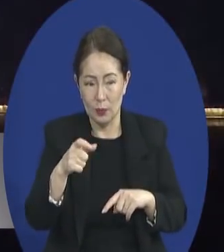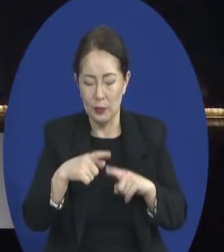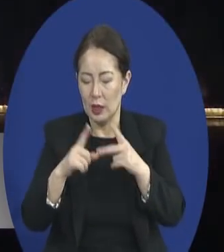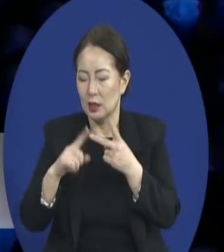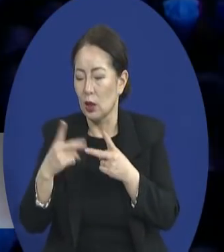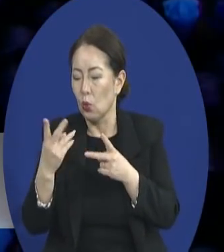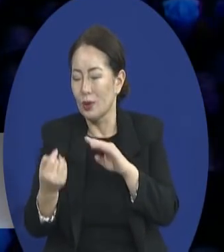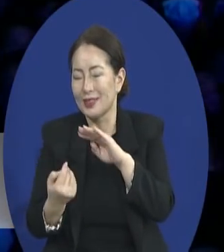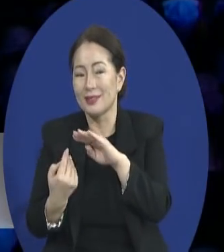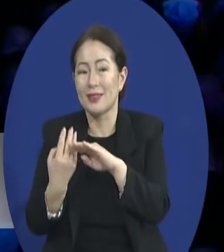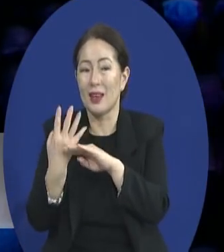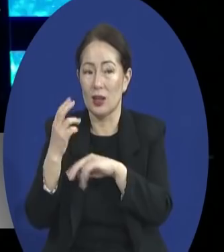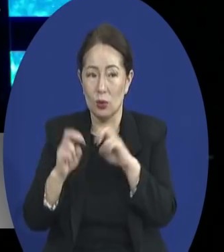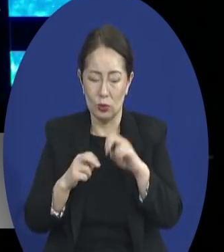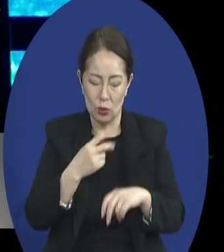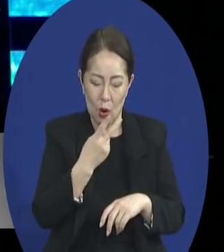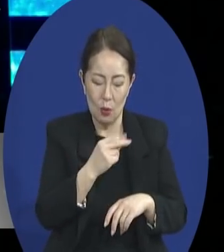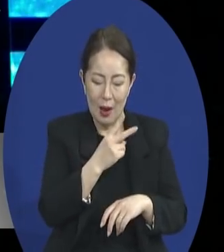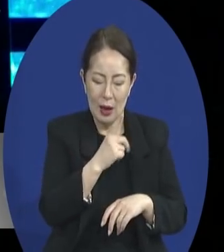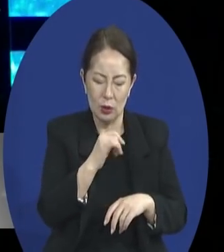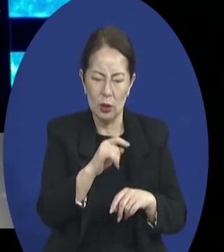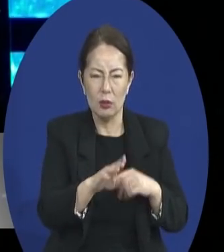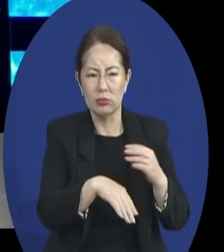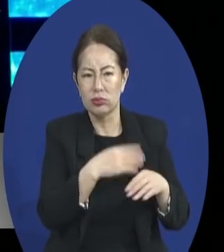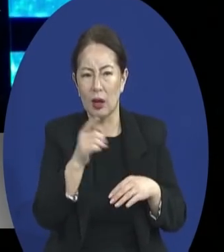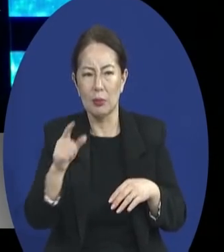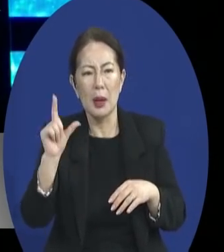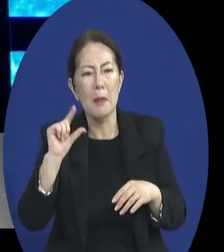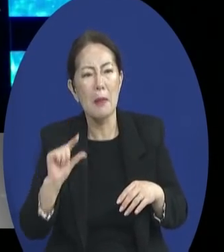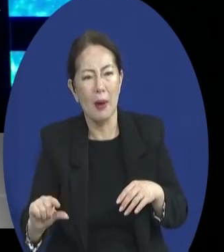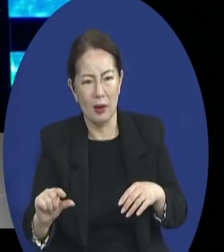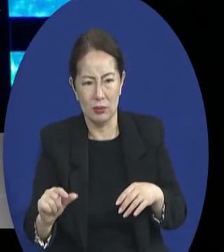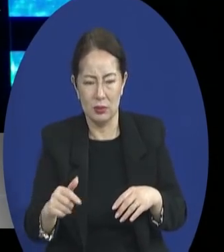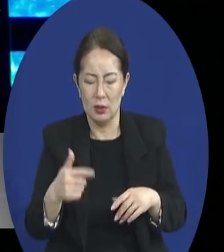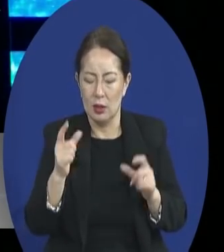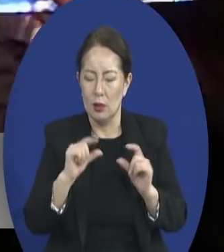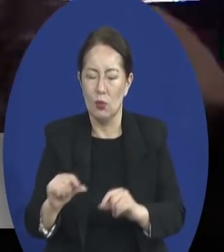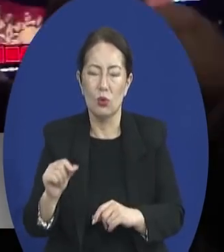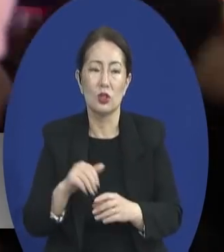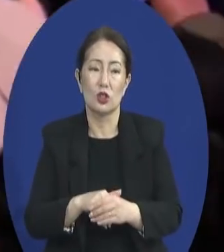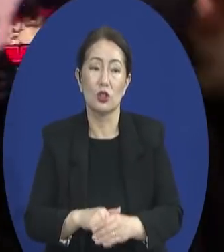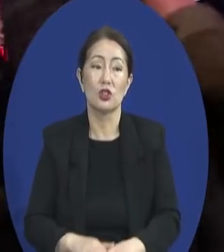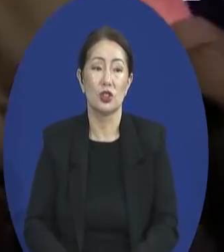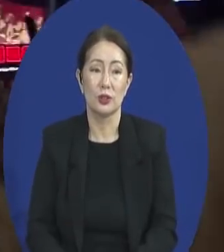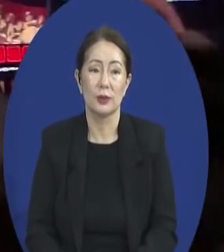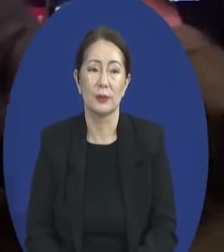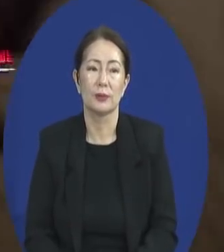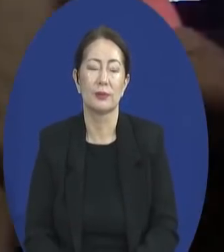Ким Жон Уныг 2011 онд засгийн эрхэнд гарснаас хойш хамгийн доод төвшөнд хүрч буурчээ.